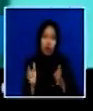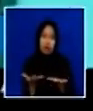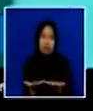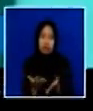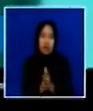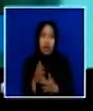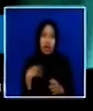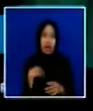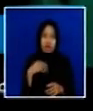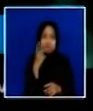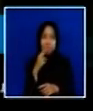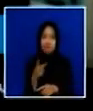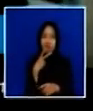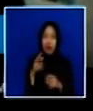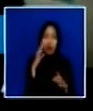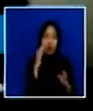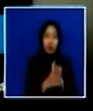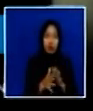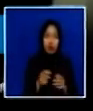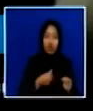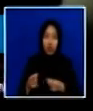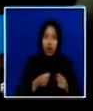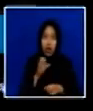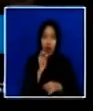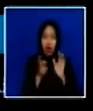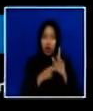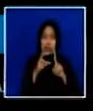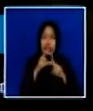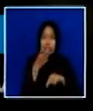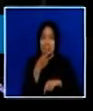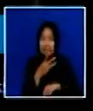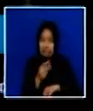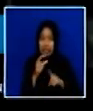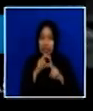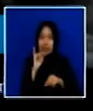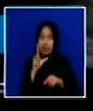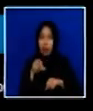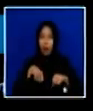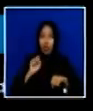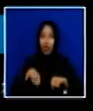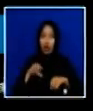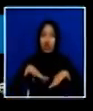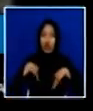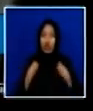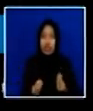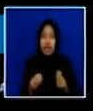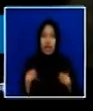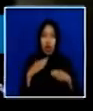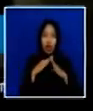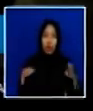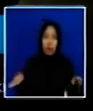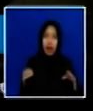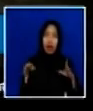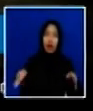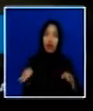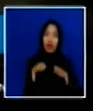penggerebekan lokasi peledakan penjual onderdil sepeda motor hasil curian dilakukan dirumah tersangka Yazid dan Wahyu Indra